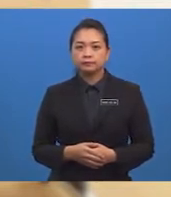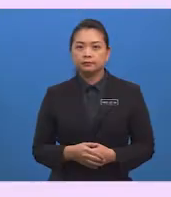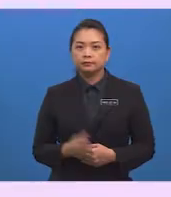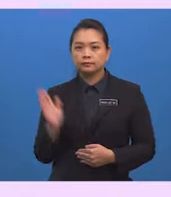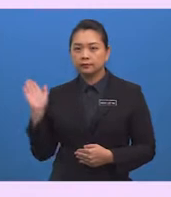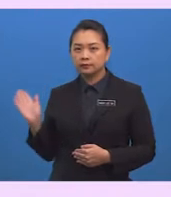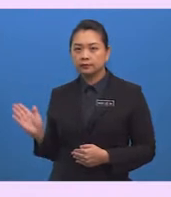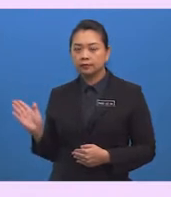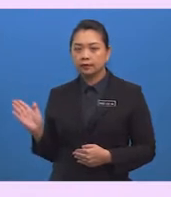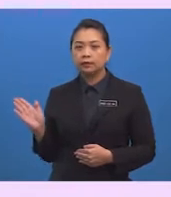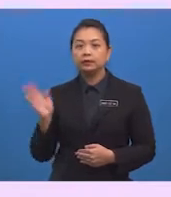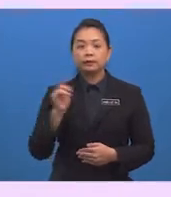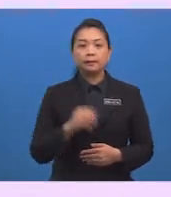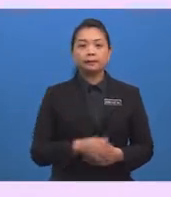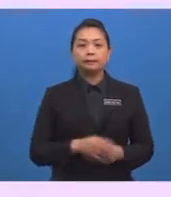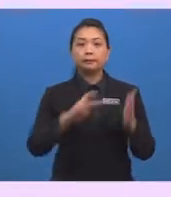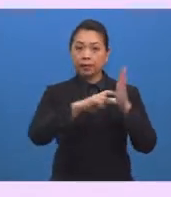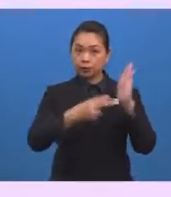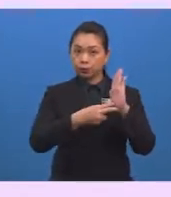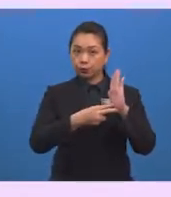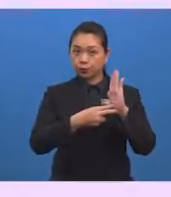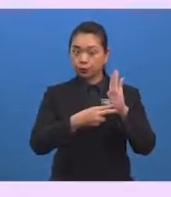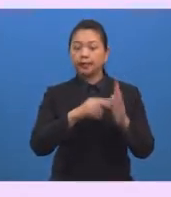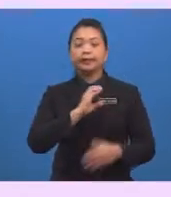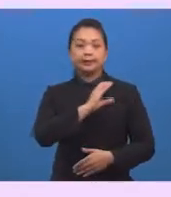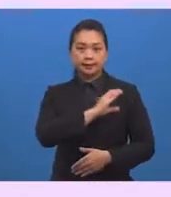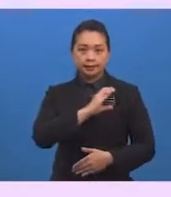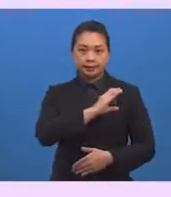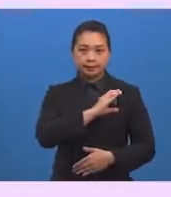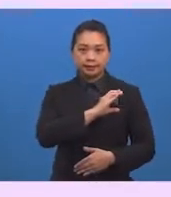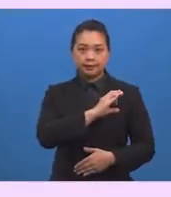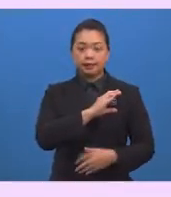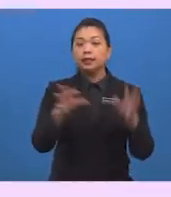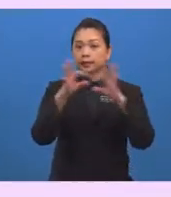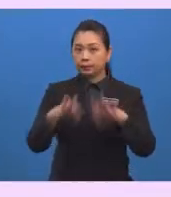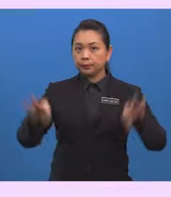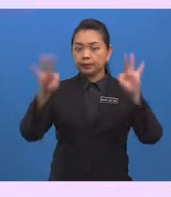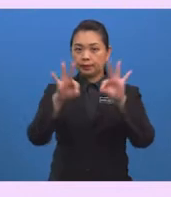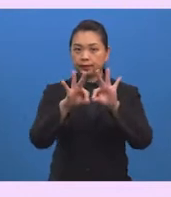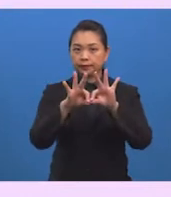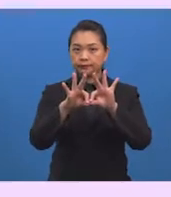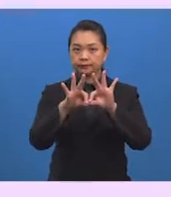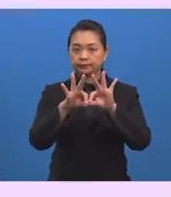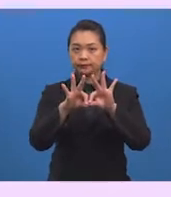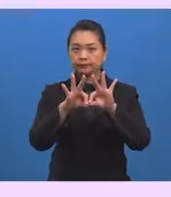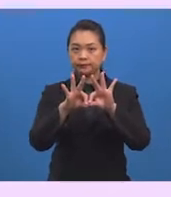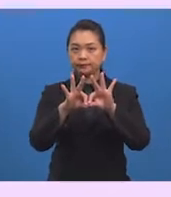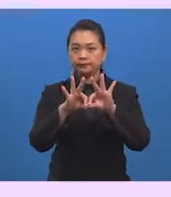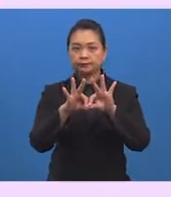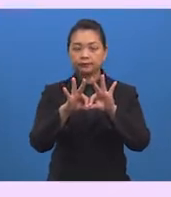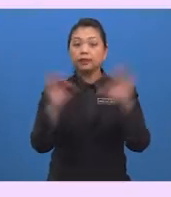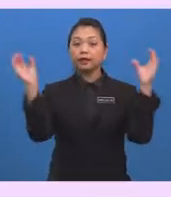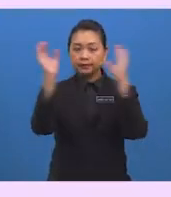seperti maksud tadbir urus, ciri dan prinsip tadbir urus baik, kepentingan tadbir urus baik